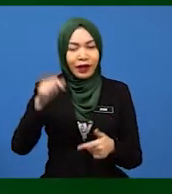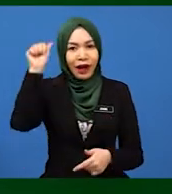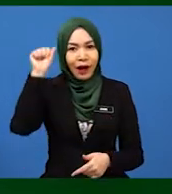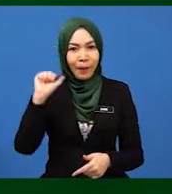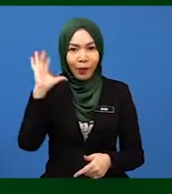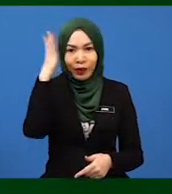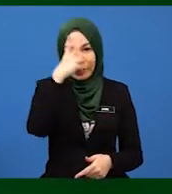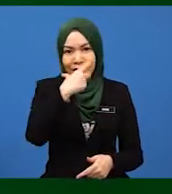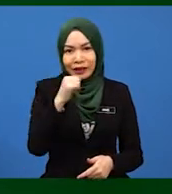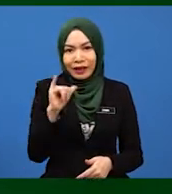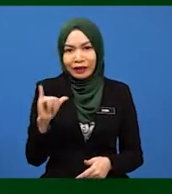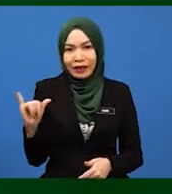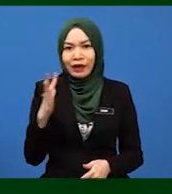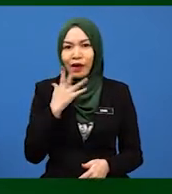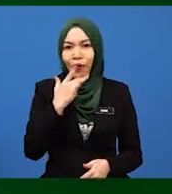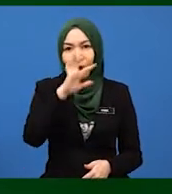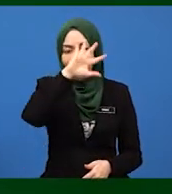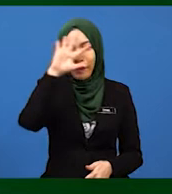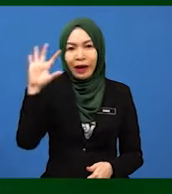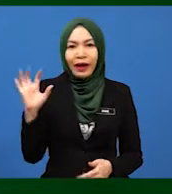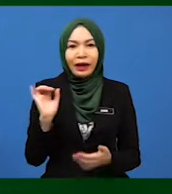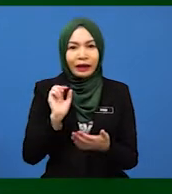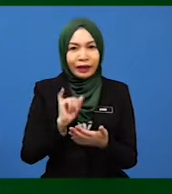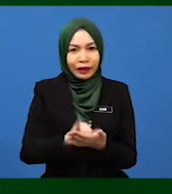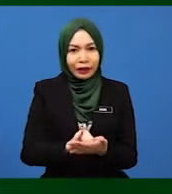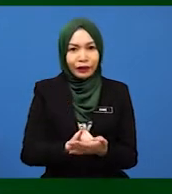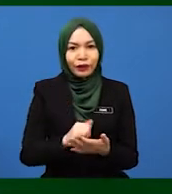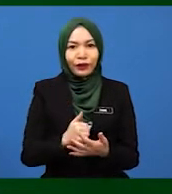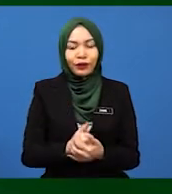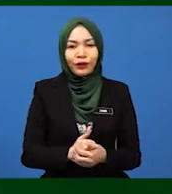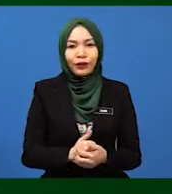amboi, cantiknya warna pelangi itu.